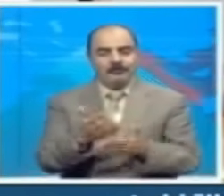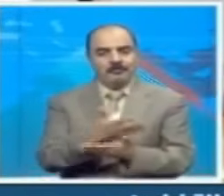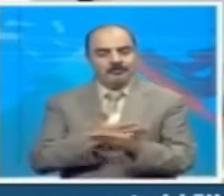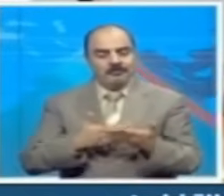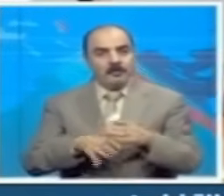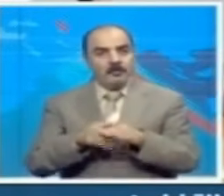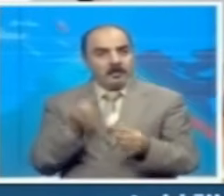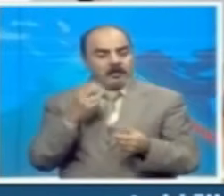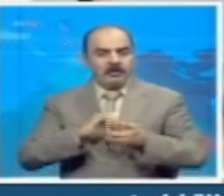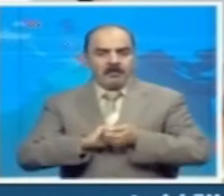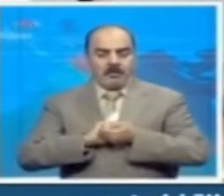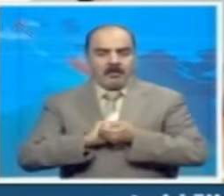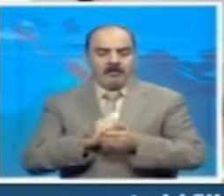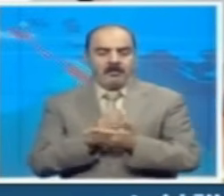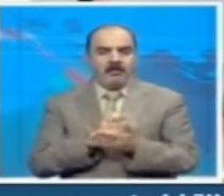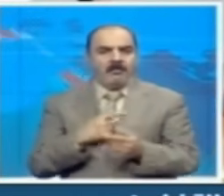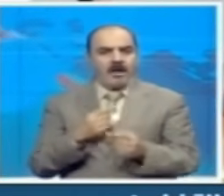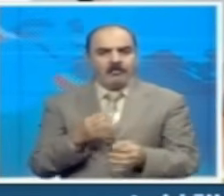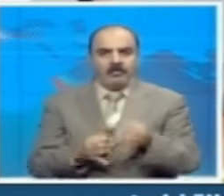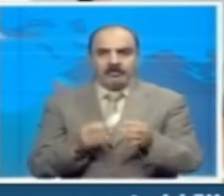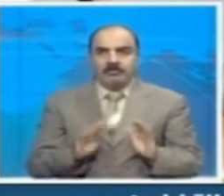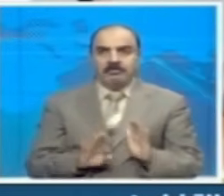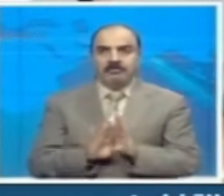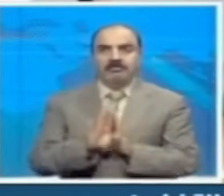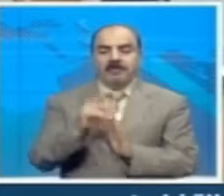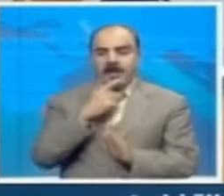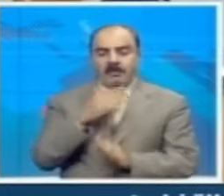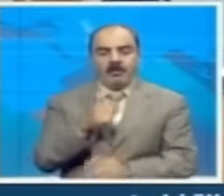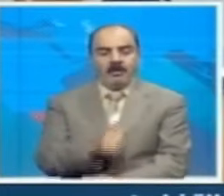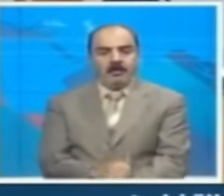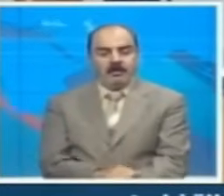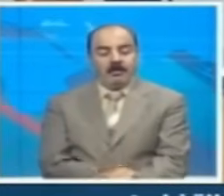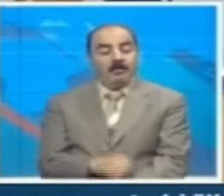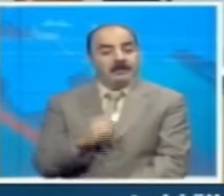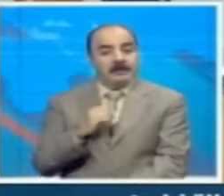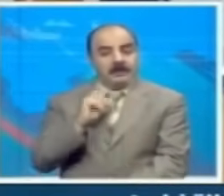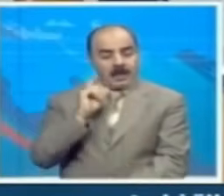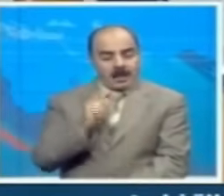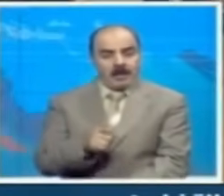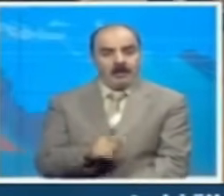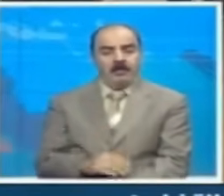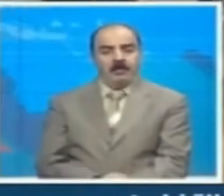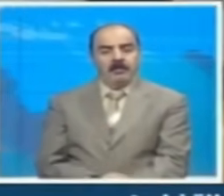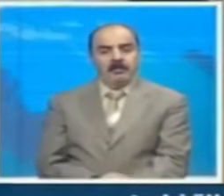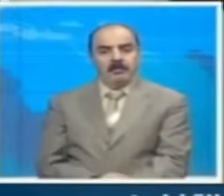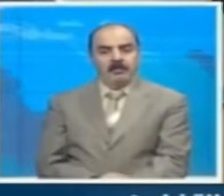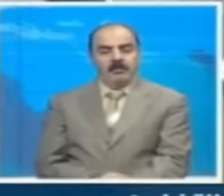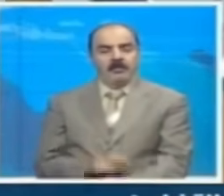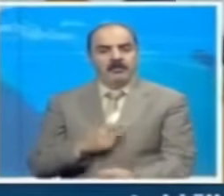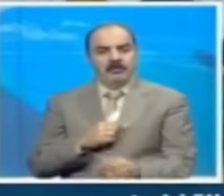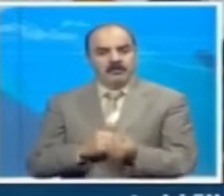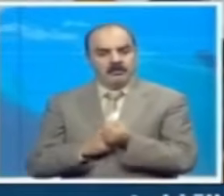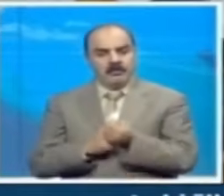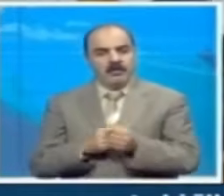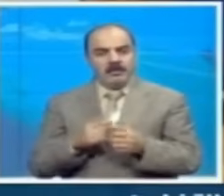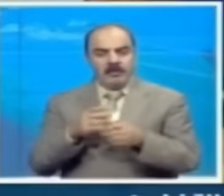الوطنية ودعم تحقيق مؤشرات التنمية المستدامة. وقد وجه السيد الرئيس في هذا الإطار بتعزيز